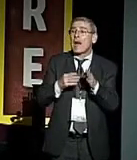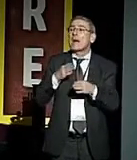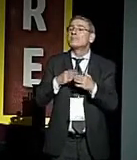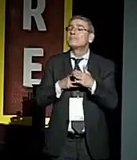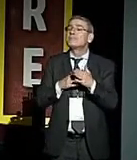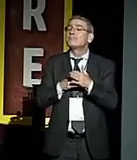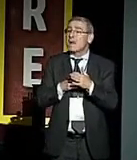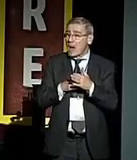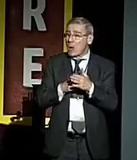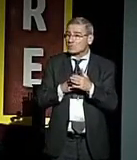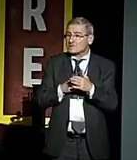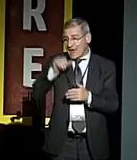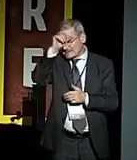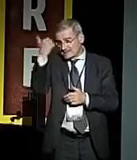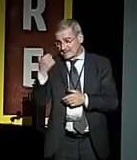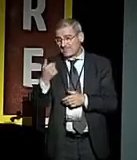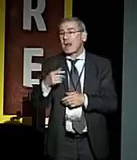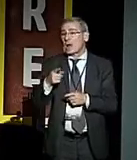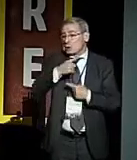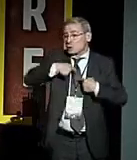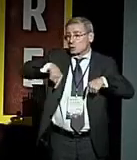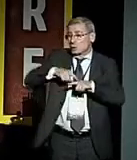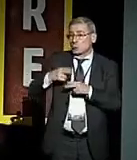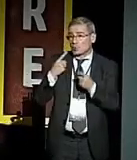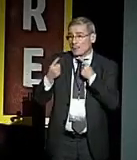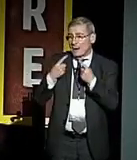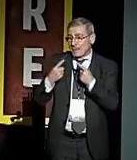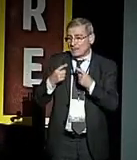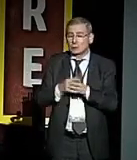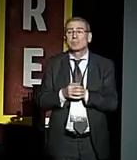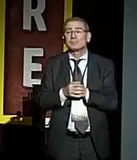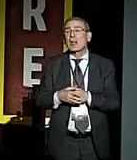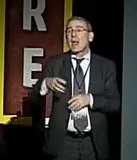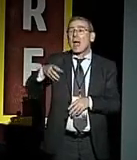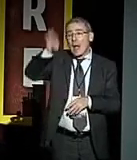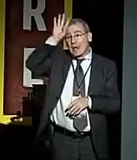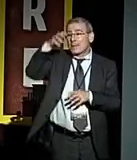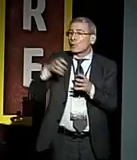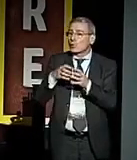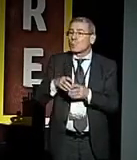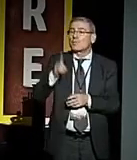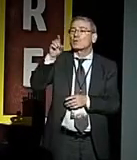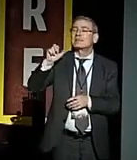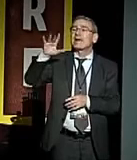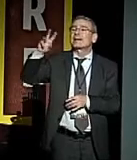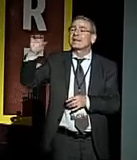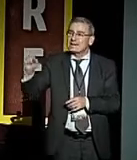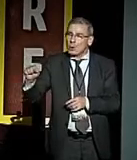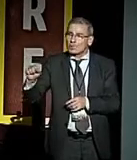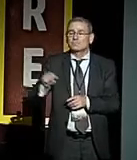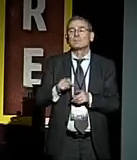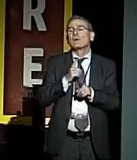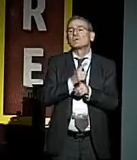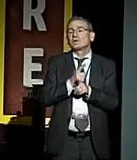del Parlamento, ovviamente, la proposta di legge a prima firma Delrio, quindi il nostro capogruppo, Istituzione di una commissione parlamentare d'inchiesta